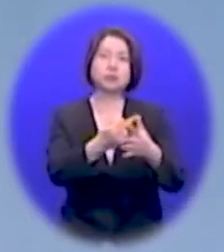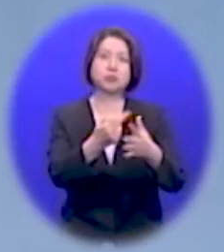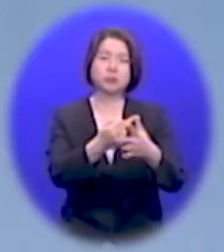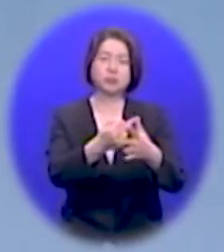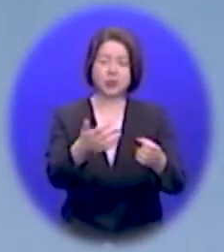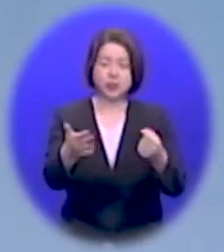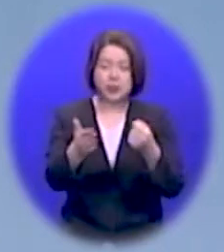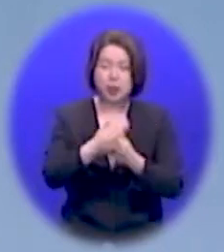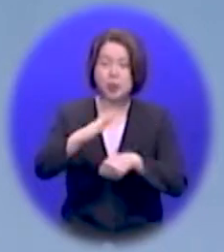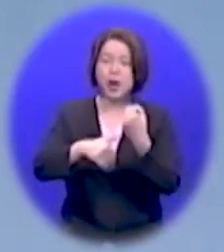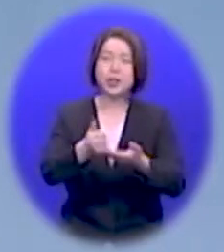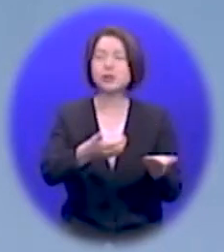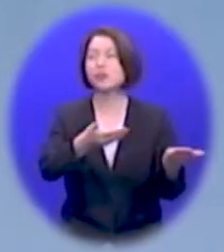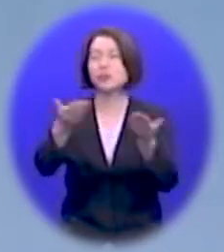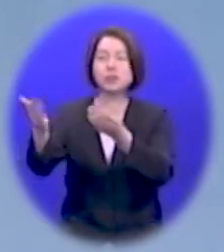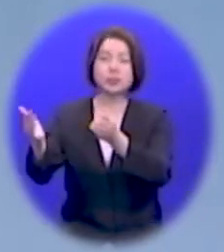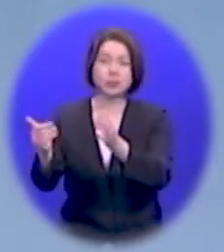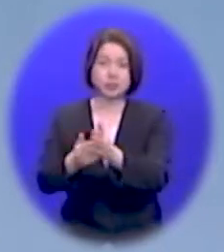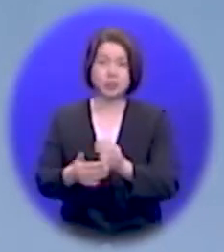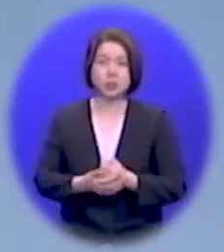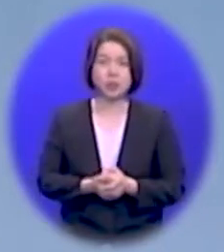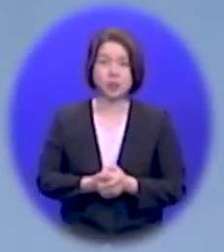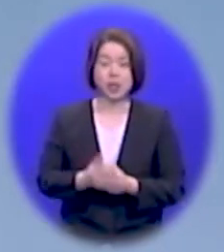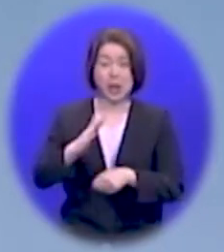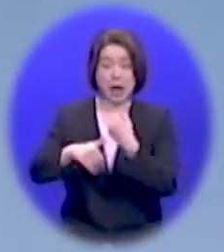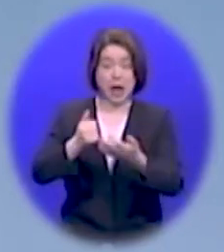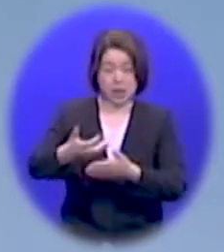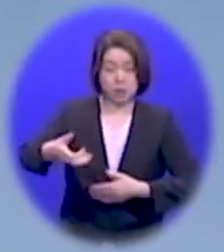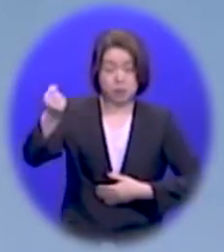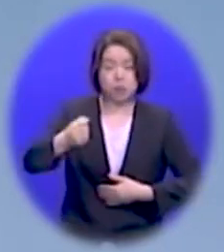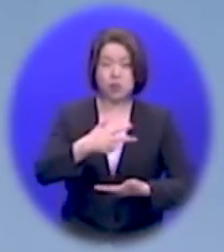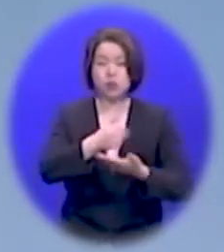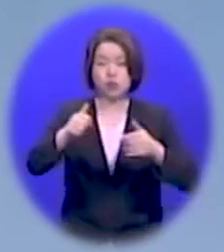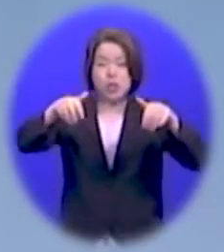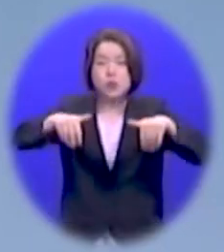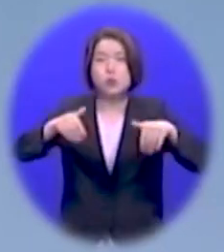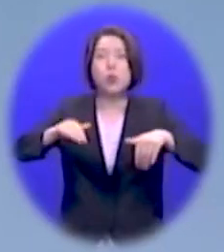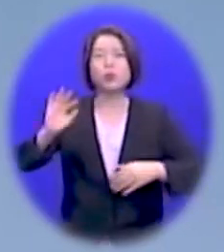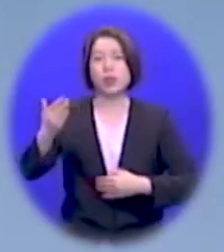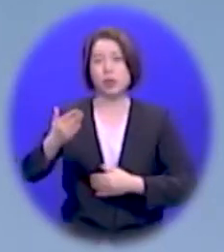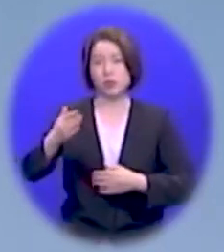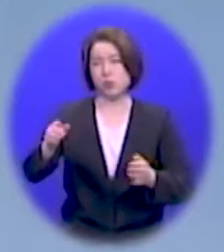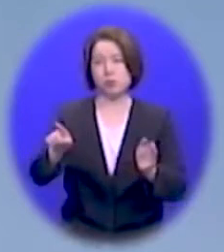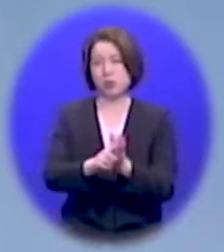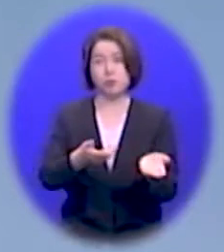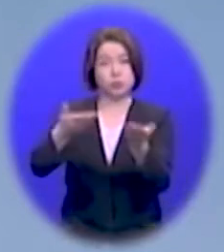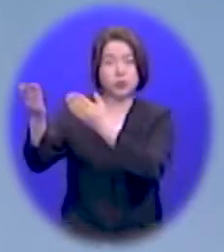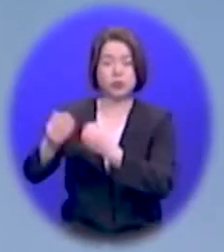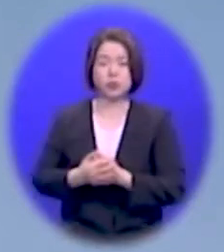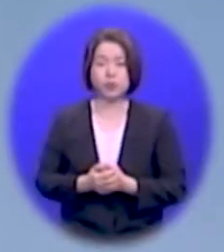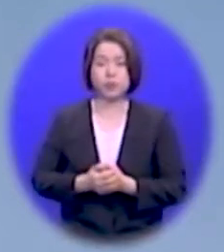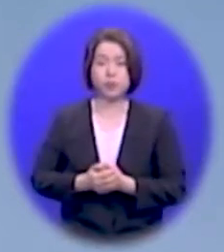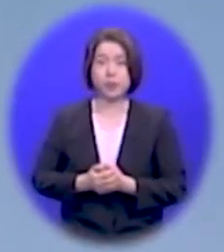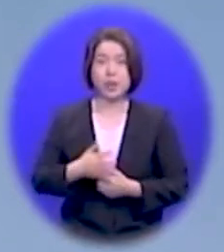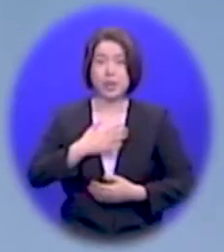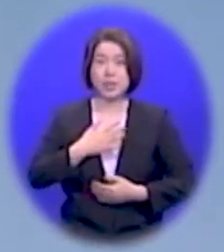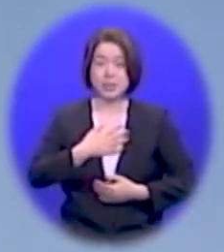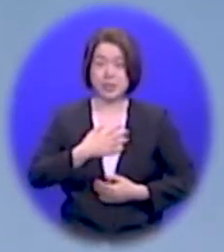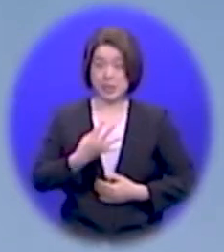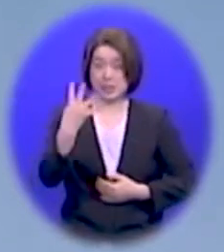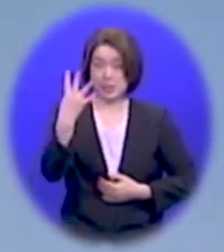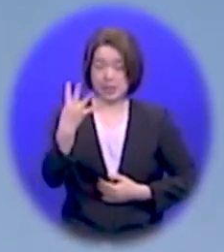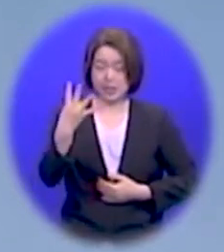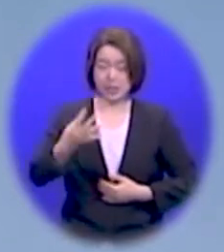바쳤다는 거예요 하나님의 것이니까 주의 종이 되라고 사실 저희가 4남매 인데 4 남매를 낳아